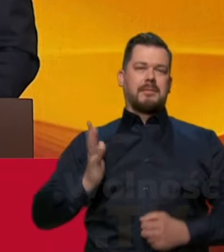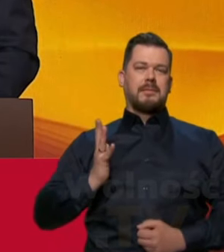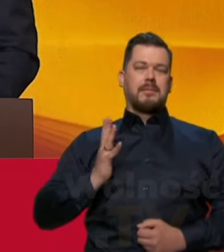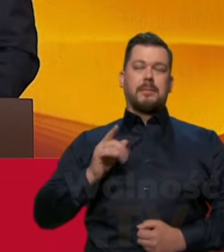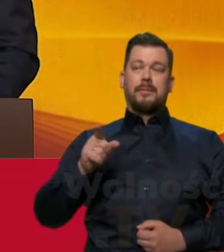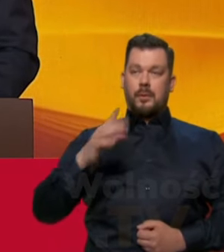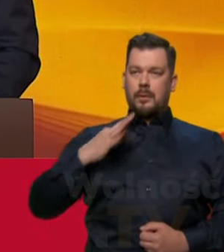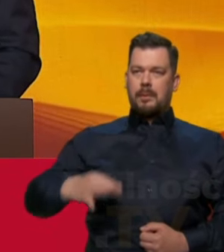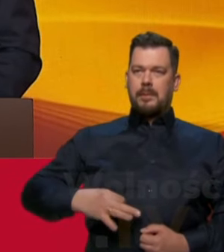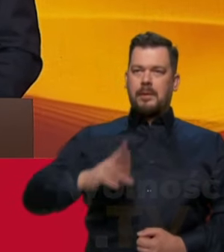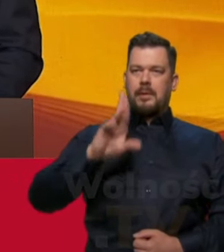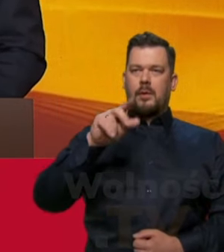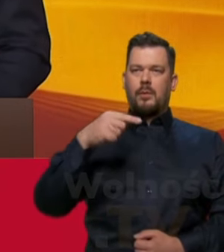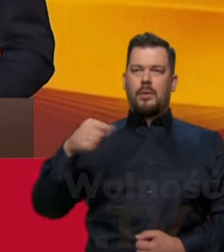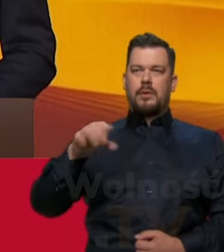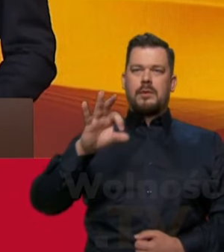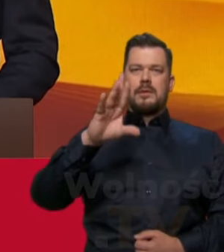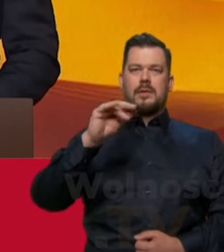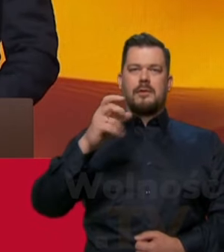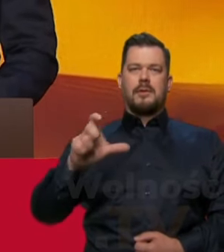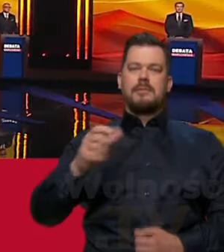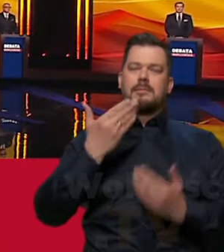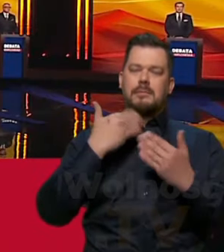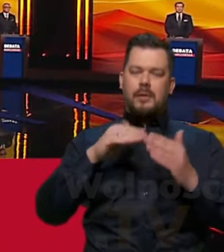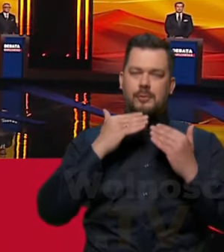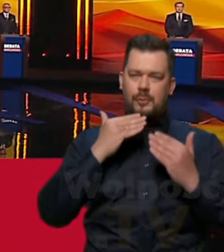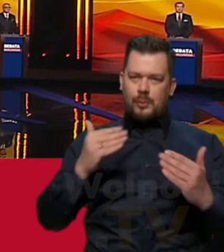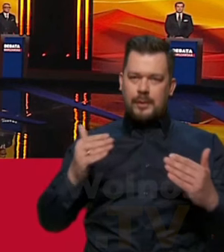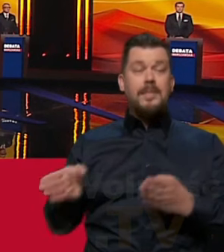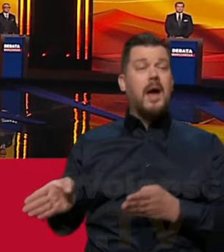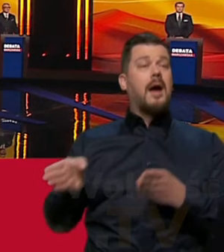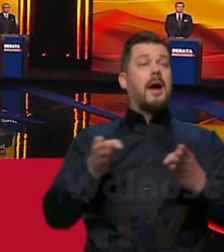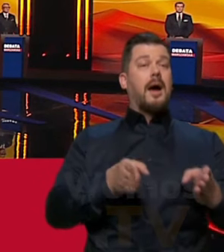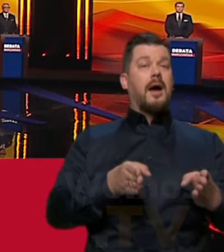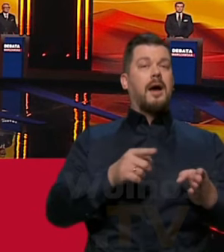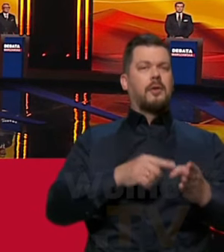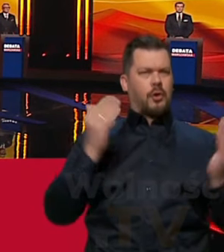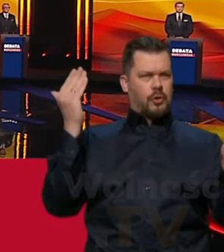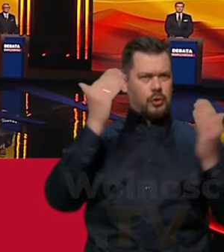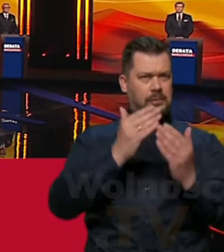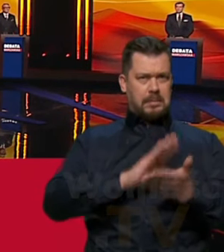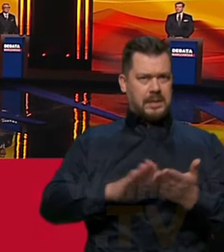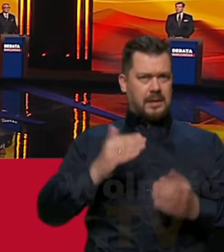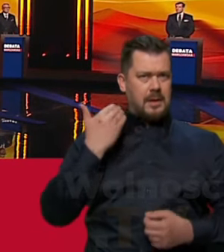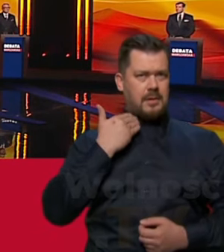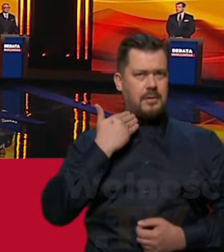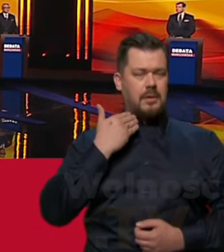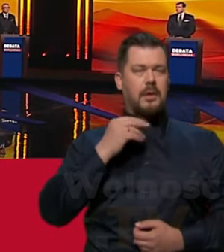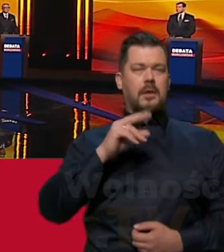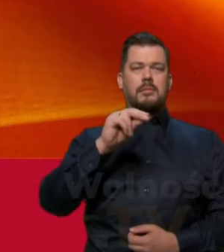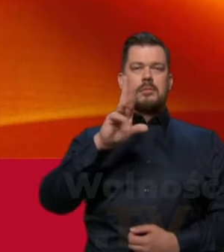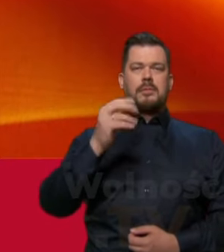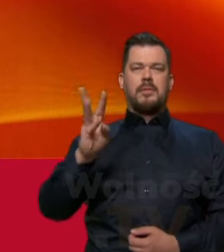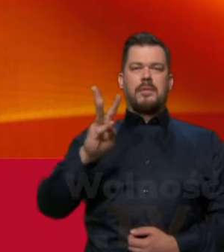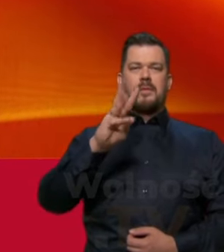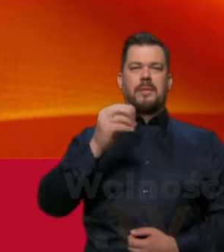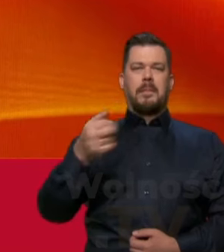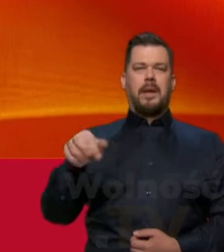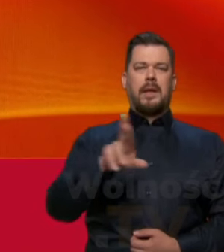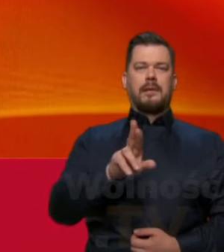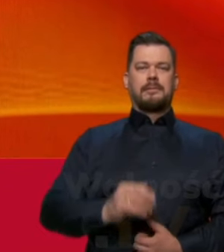pana Romualda Starosielca. Bardzo dziękujemy. Tymczasem na pytanie o nocną prohibicję odpowie pan Przemysław Bibler.